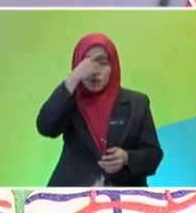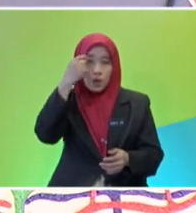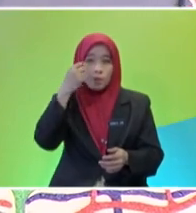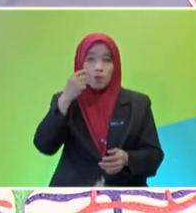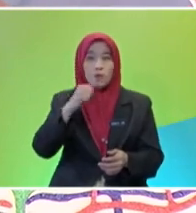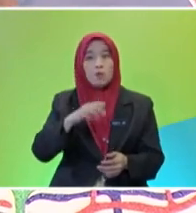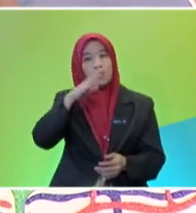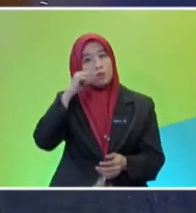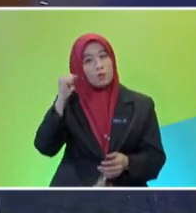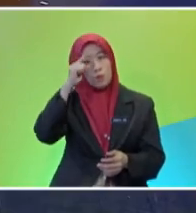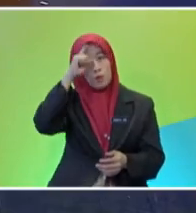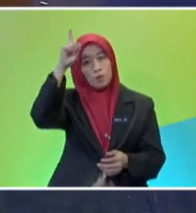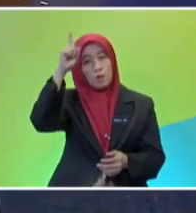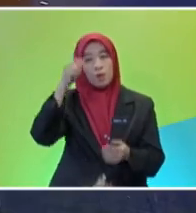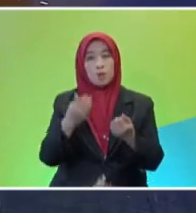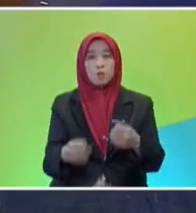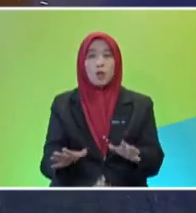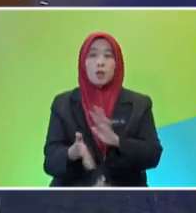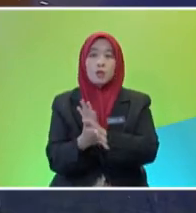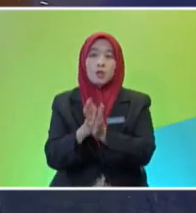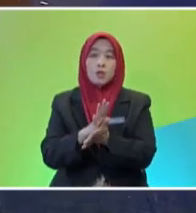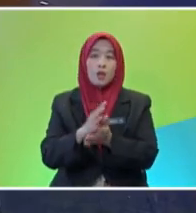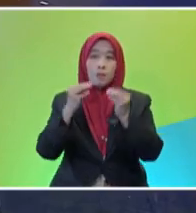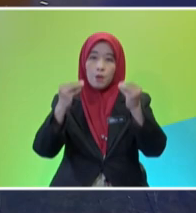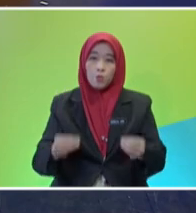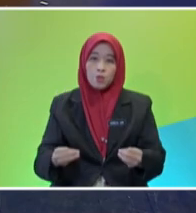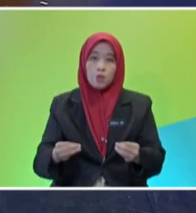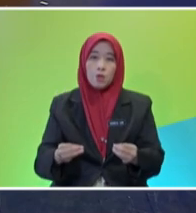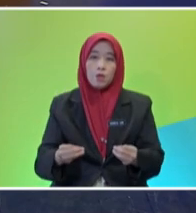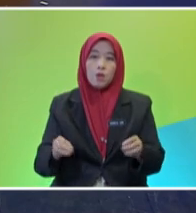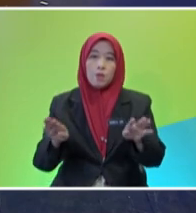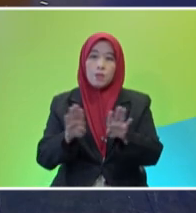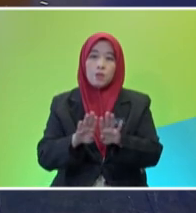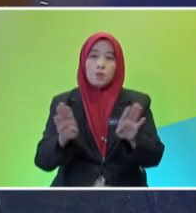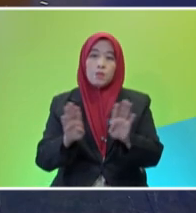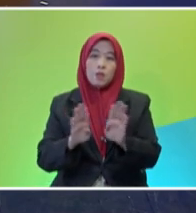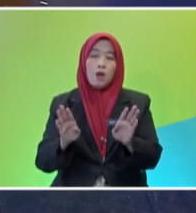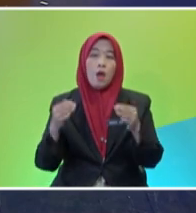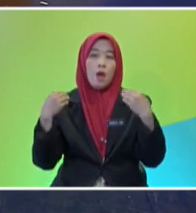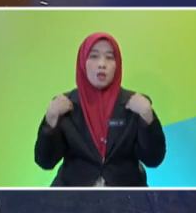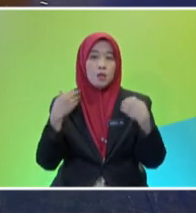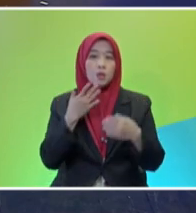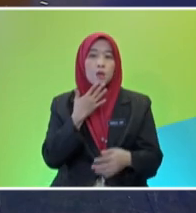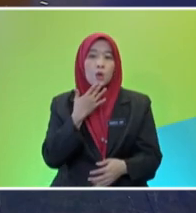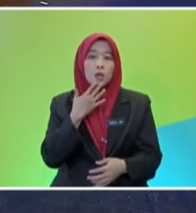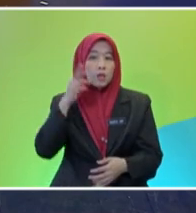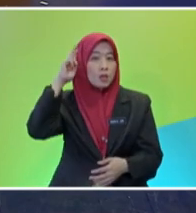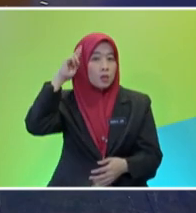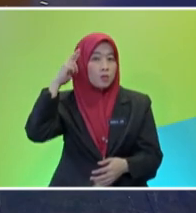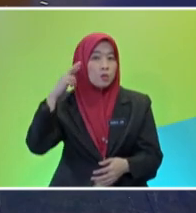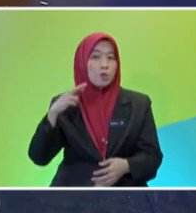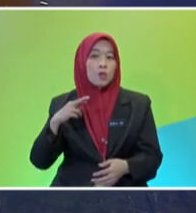bervariasi. Berbeza-beza. Bervariasi. Maknanya ada rambut yang warna hitam, ada warna kuning.